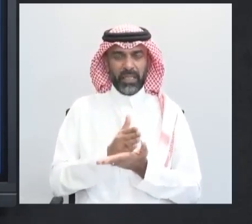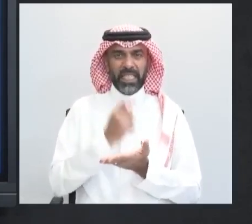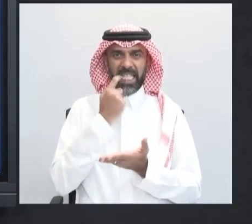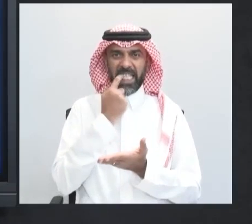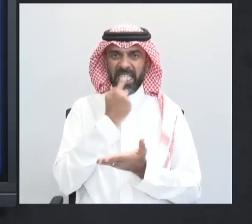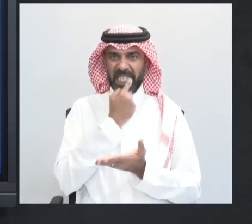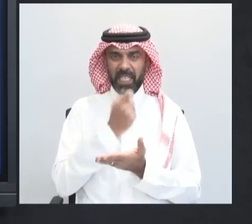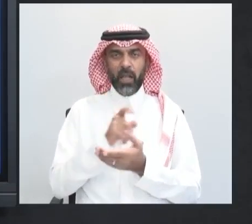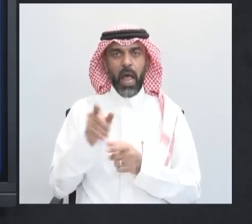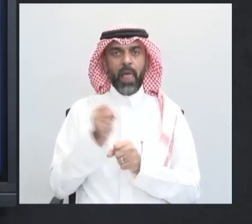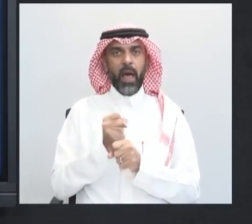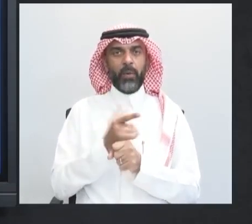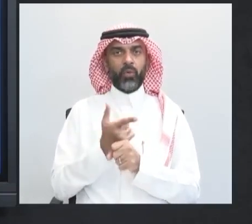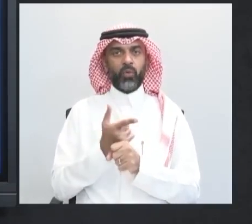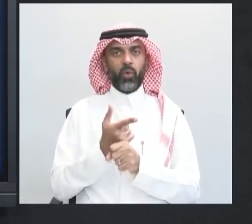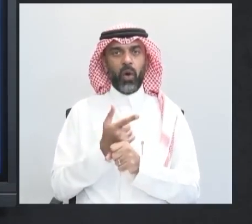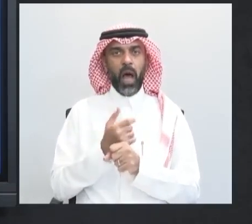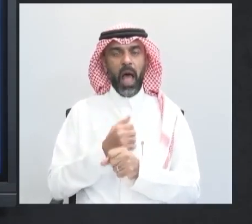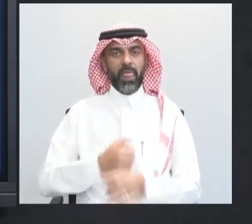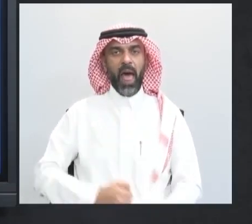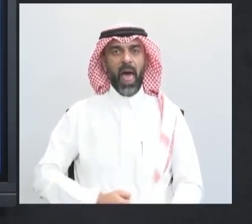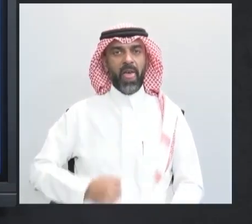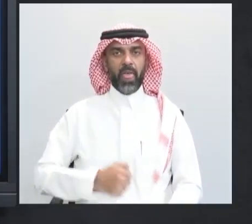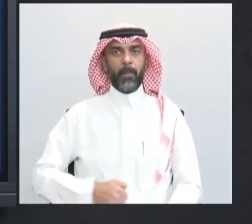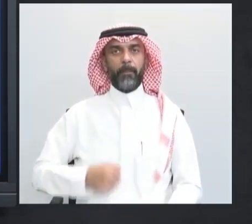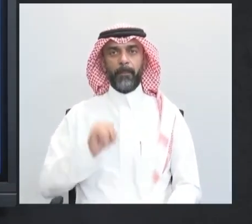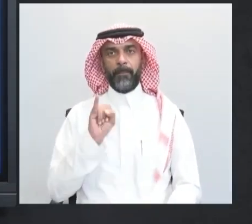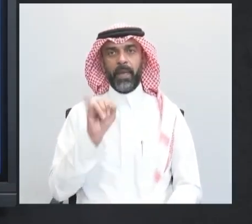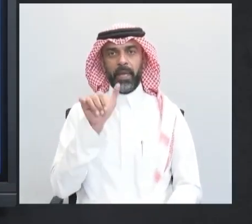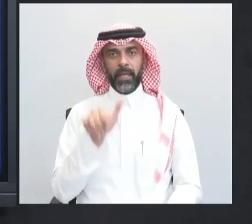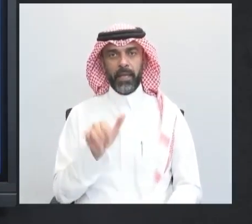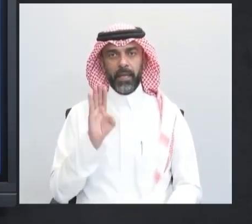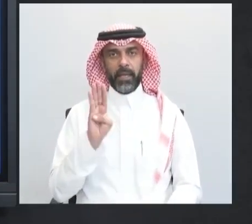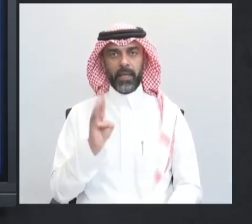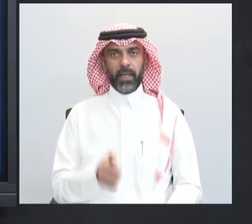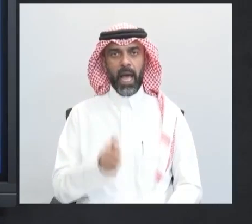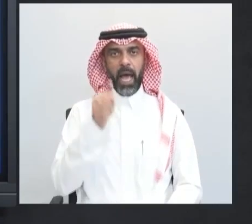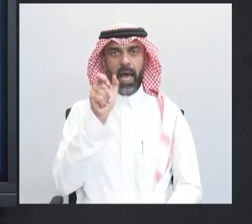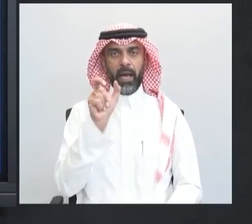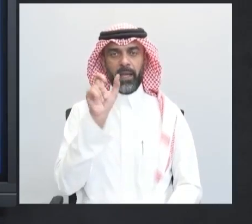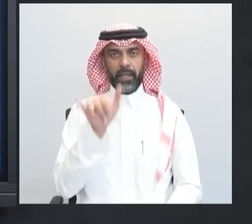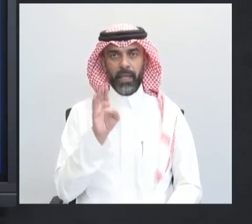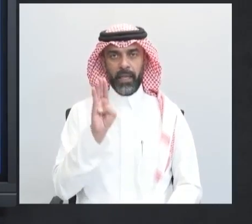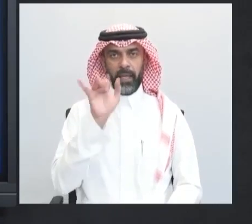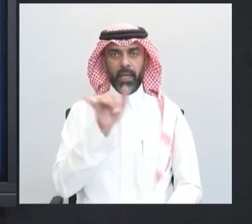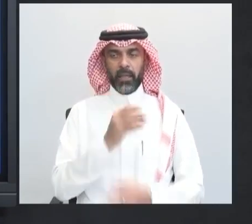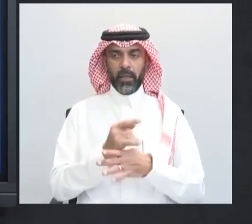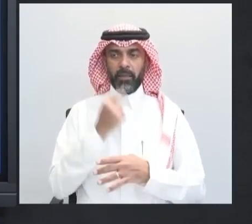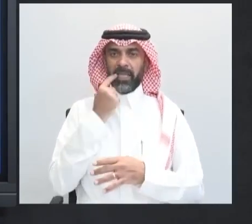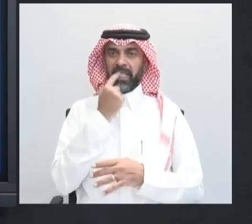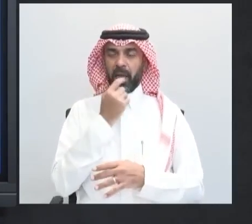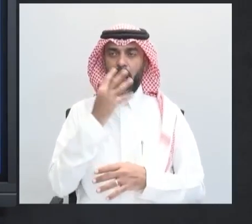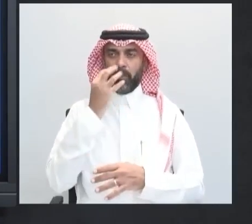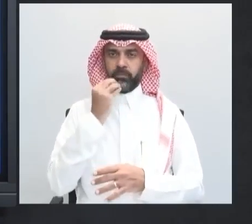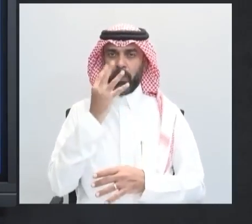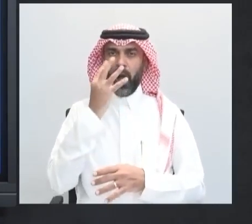العمل هذا الدور نسميه هضم ميكانيكي هضم ميكانيكي اذا حركه الفم تقطيع الاسنان تقليب اللسان هنا العمليه هذه